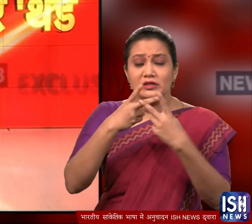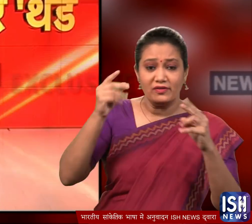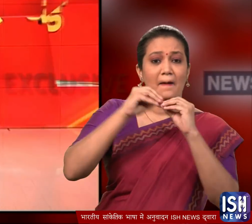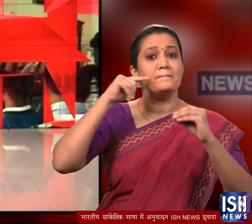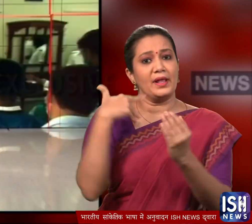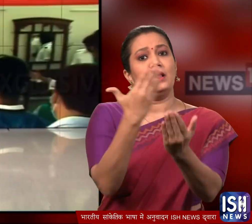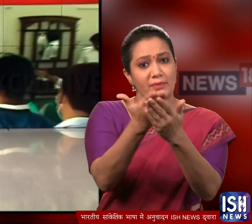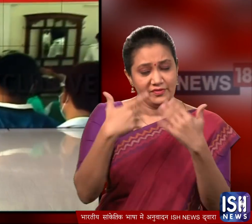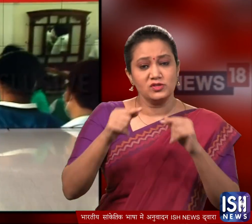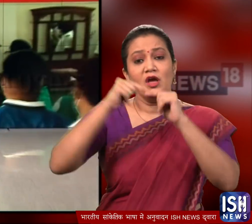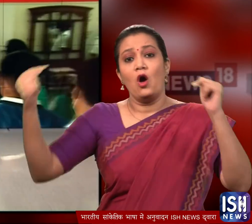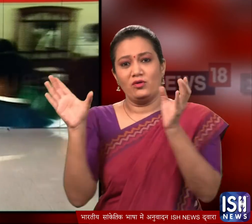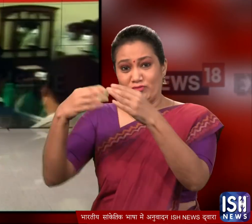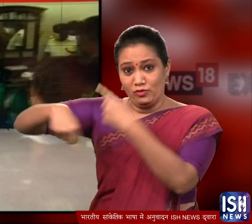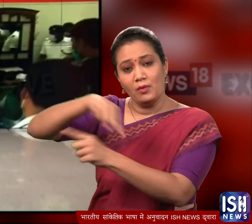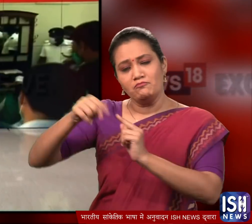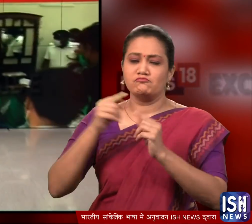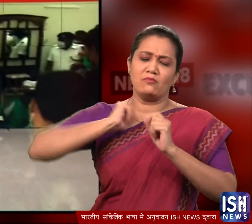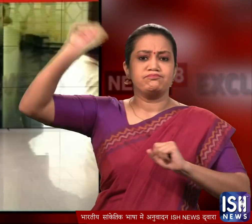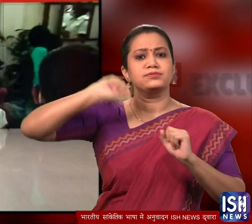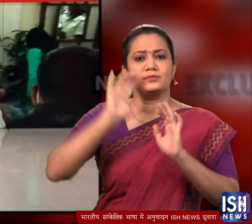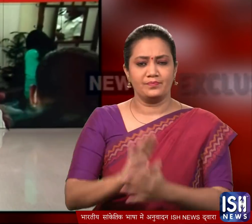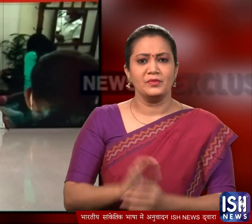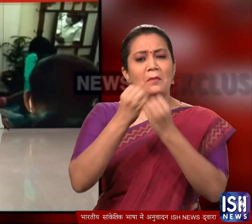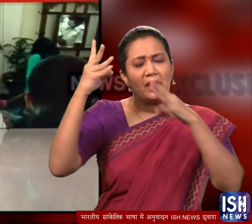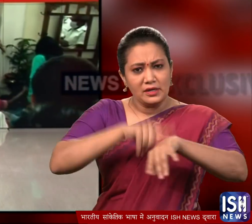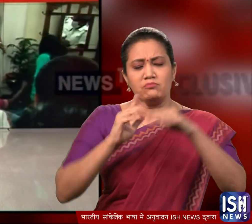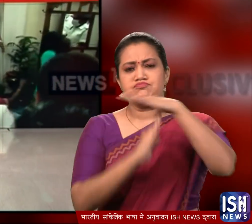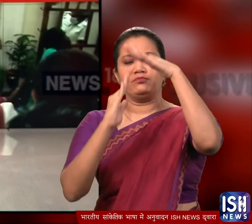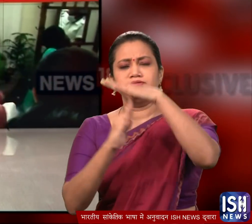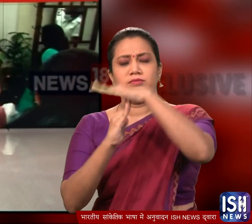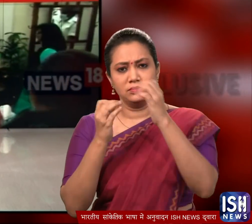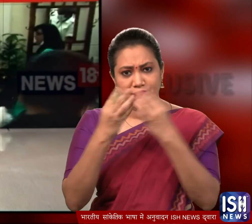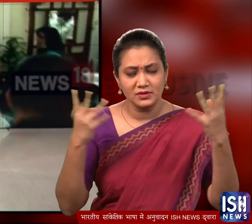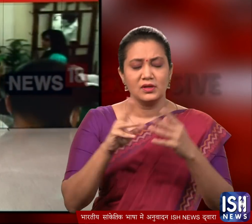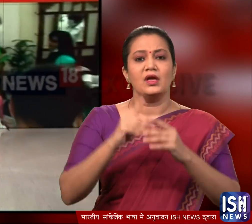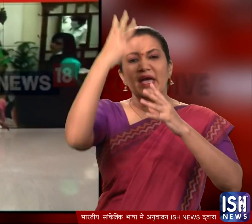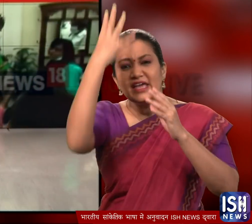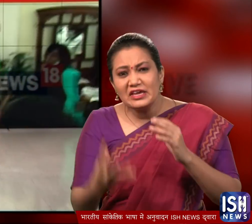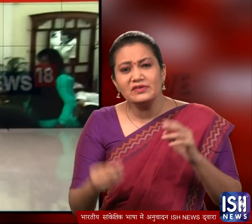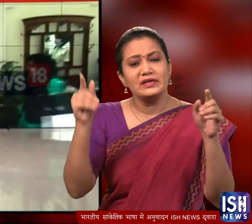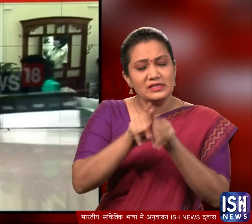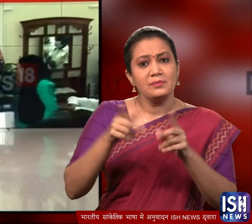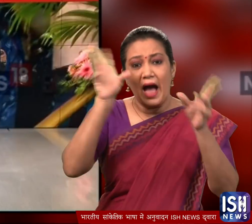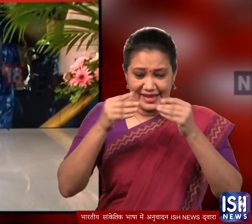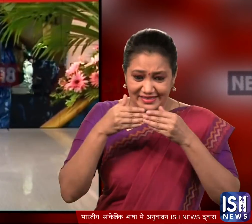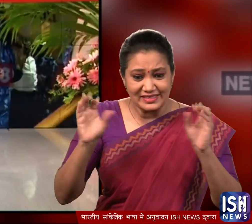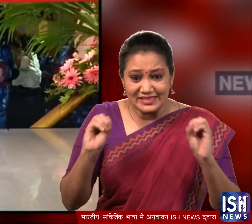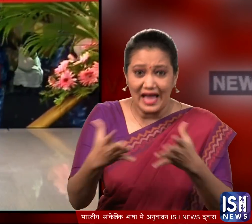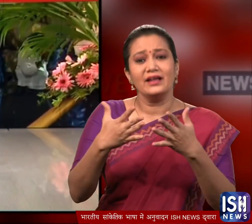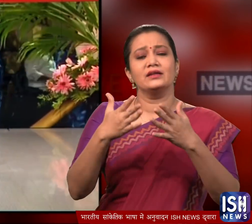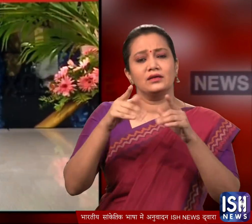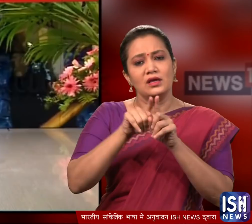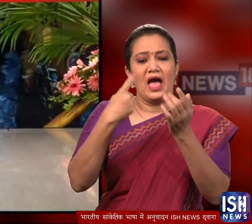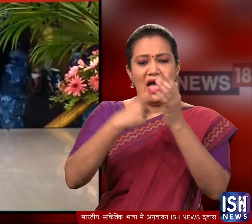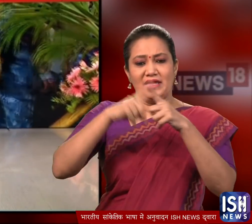बिल का विरोध करते हुए विपक्ष ने विधानसभा में हंगामा किया। कई बार विधानसभा स्थगित करनी पड़ी, लेकिन शाम को विधानसभा की कार्यवाही दोबारा शुरू